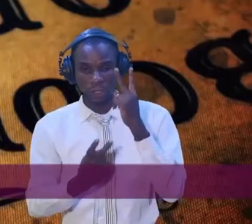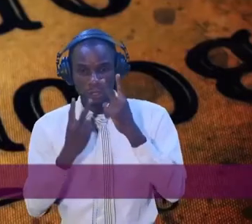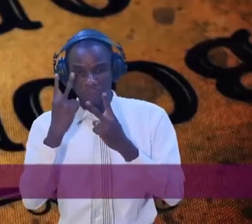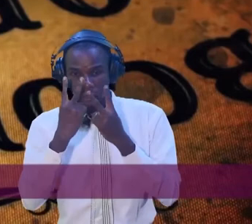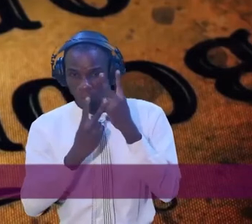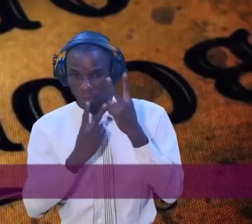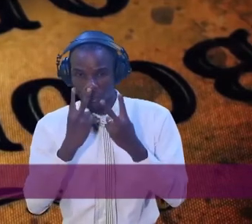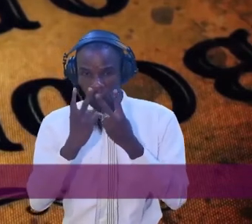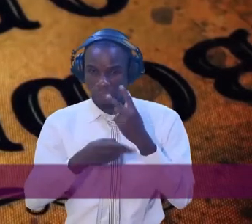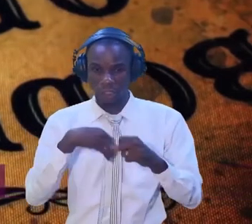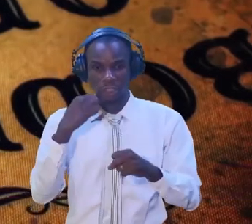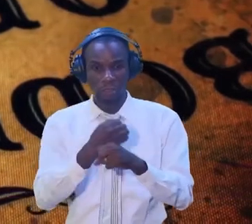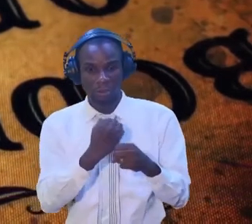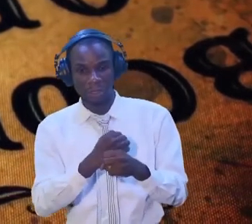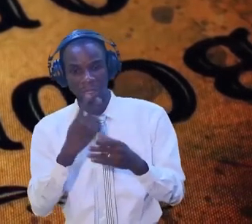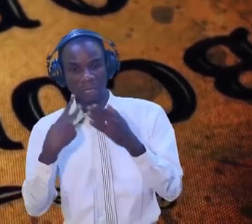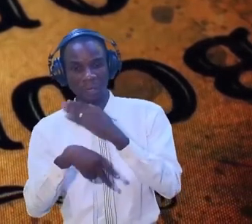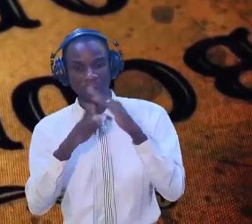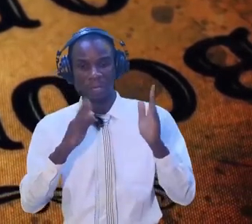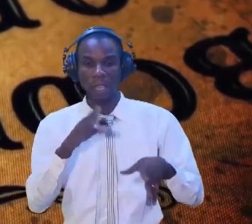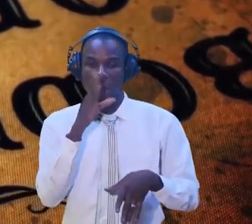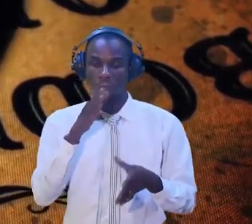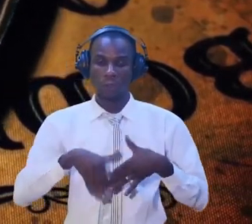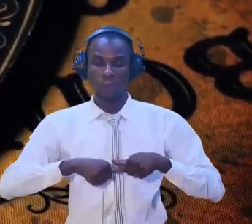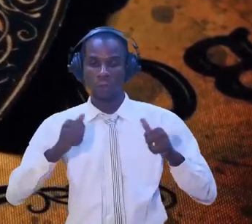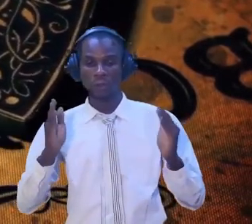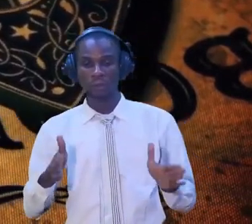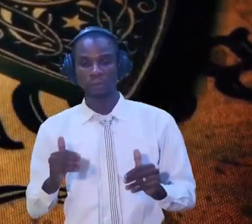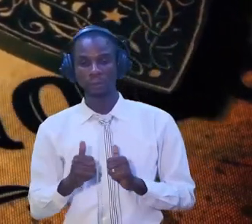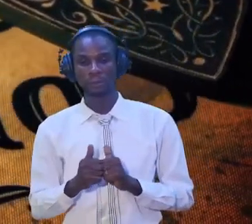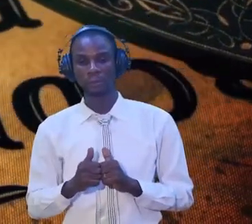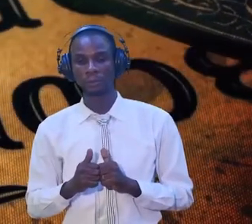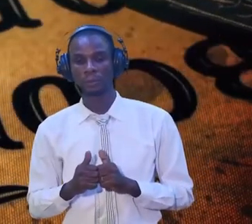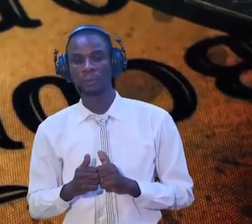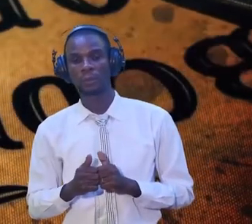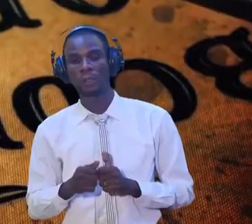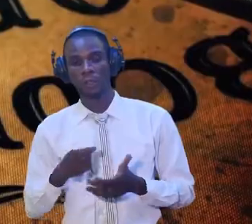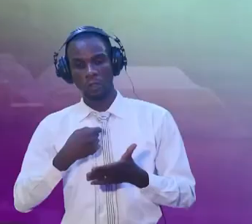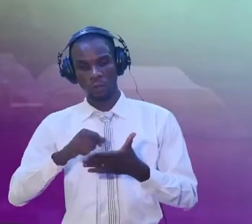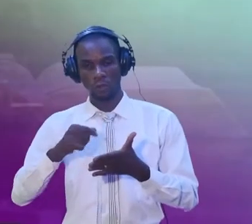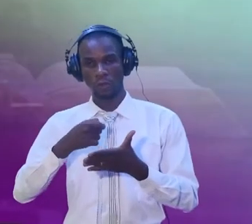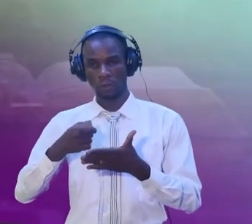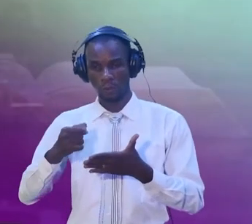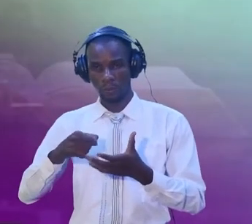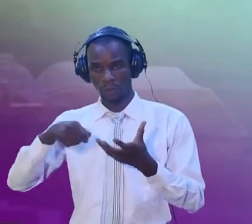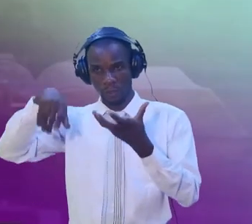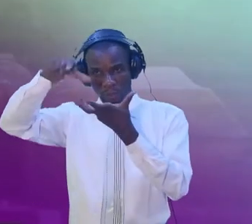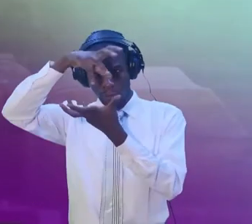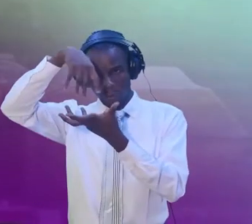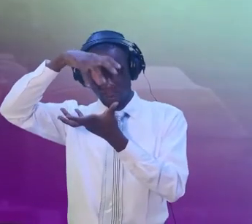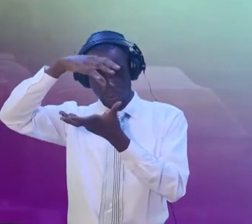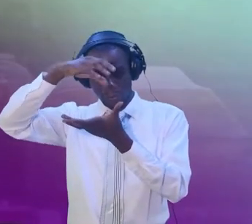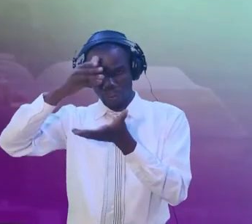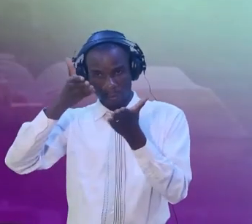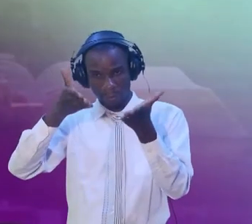Ukiwa na zoezi ya kuingia kuongea na watu wa kutafuta ujuzi ya mambo